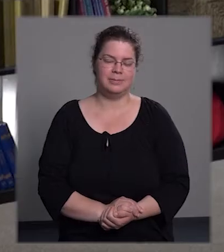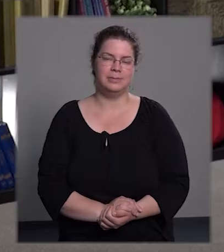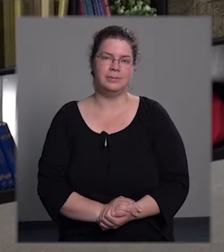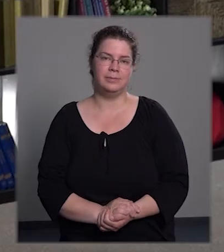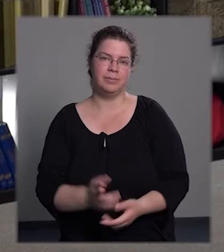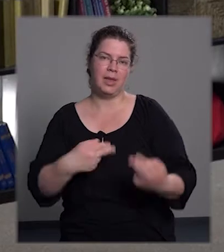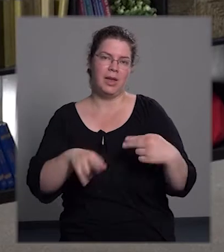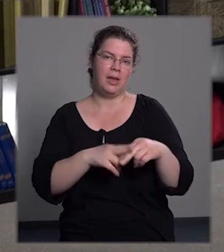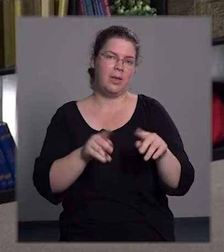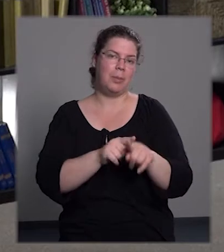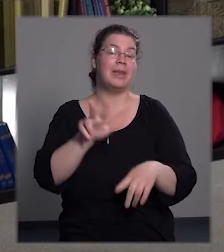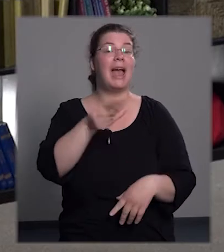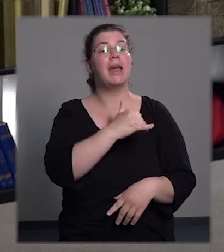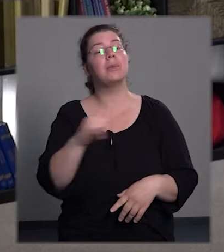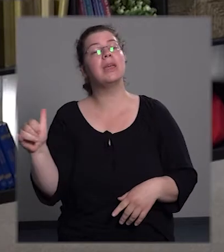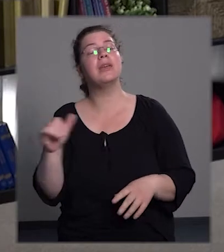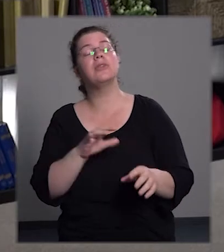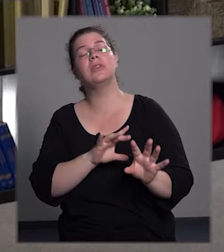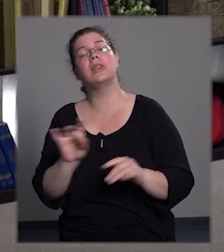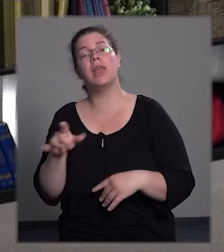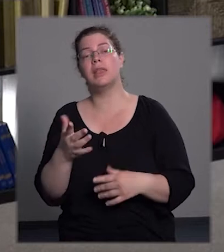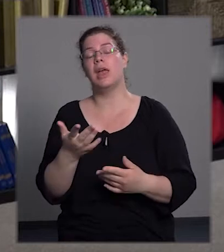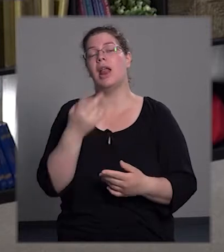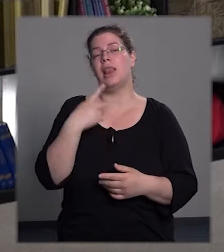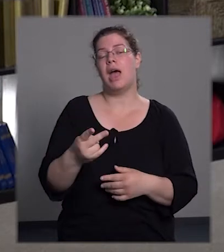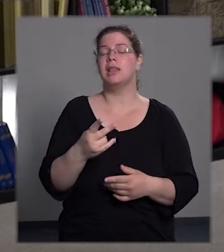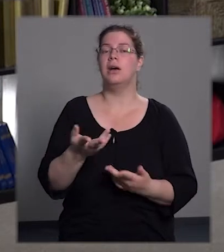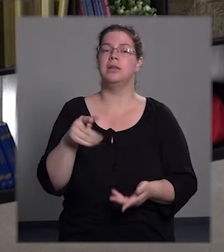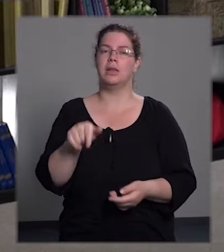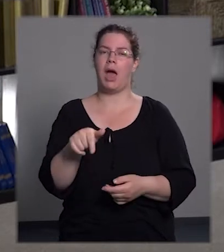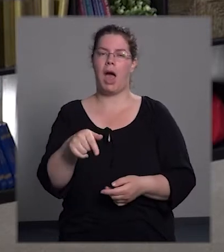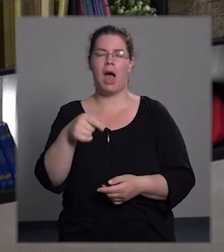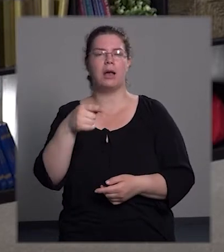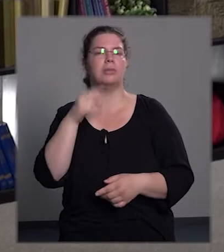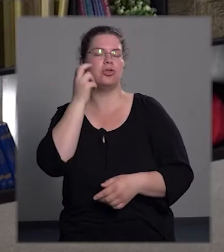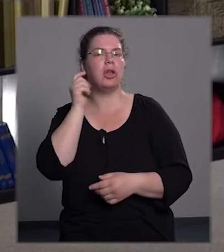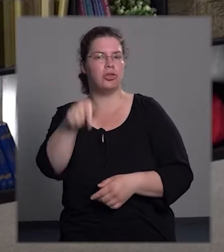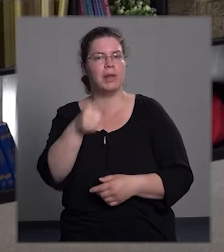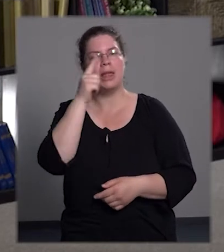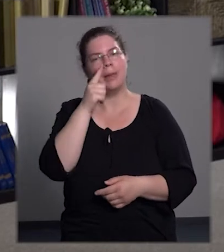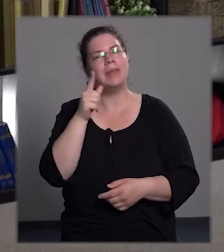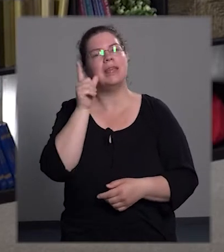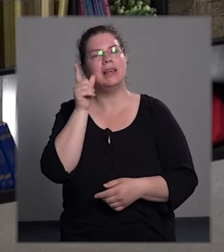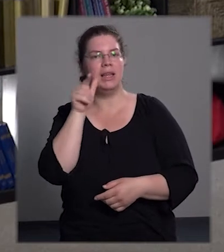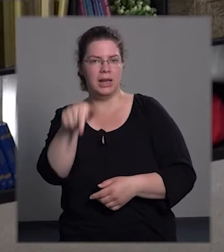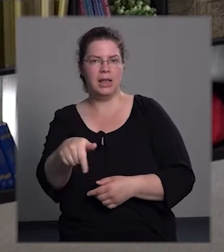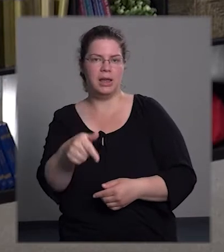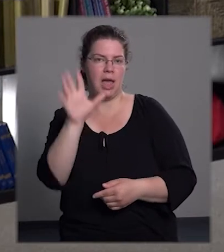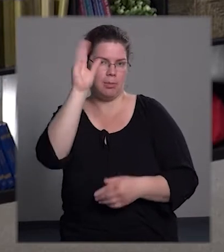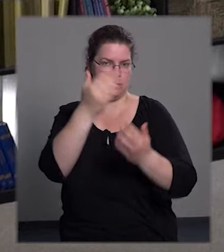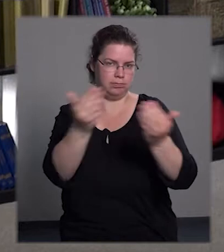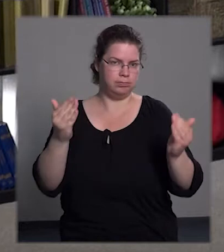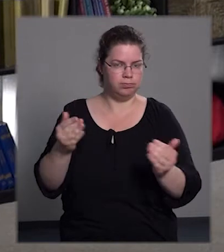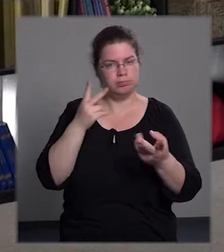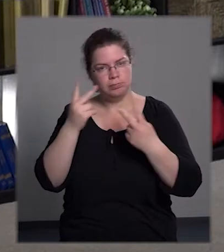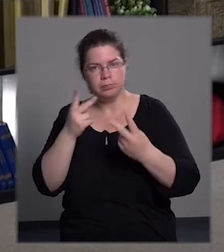Több mint három évtizede láthatják a Pesterzsébeti Múzeumban Neményi Lili emlékszobáját, látogathatják, és minden bizonnyal ez